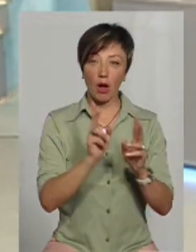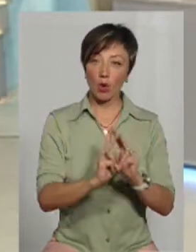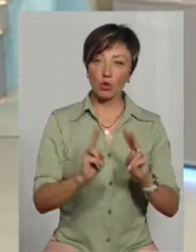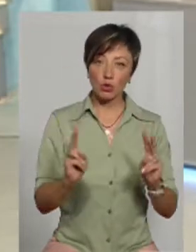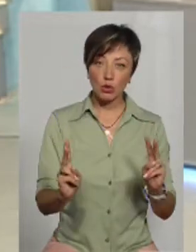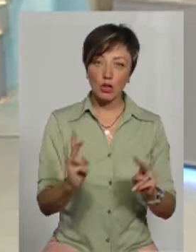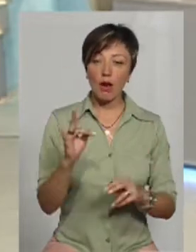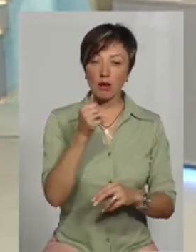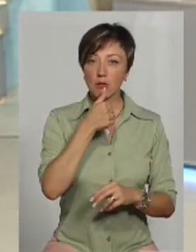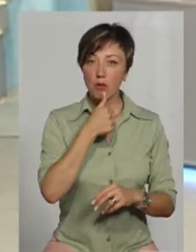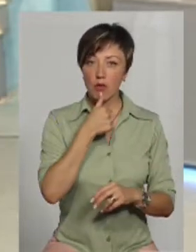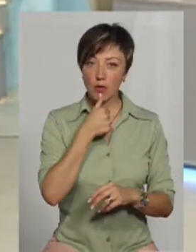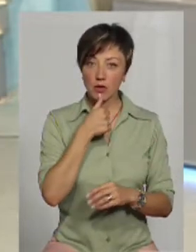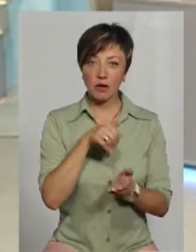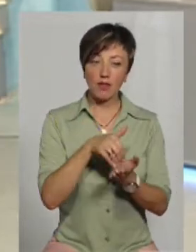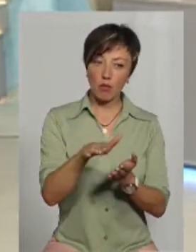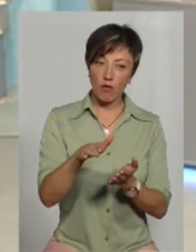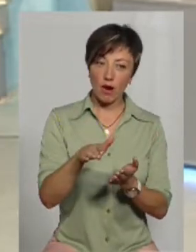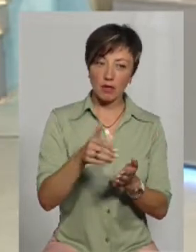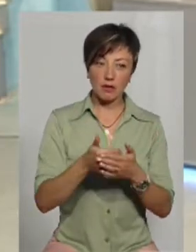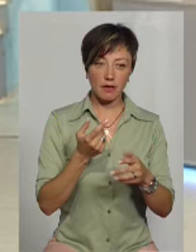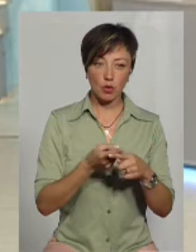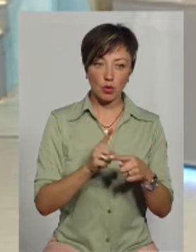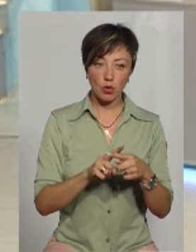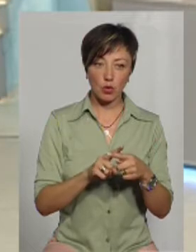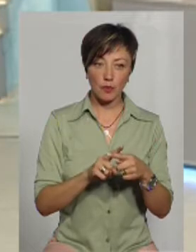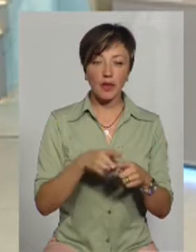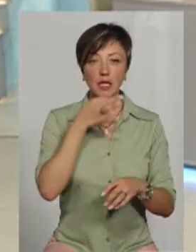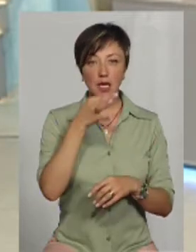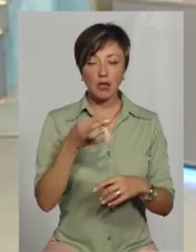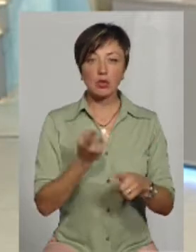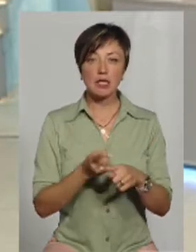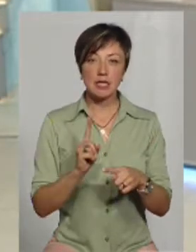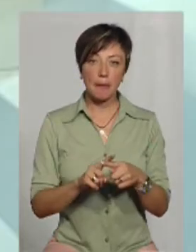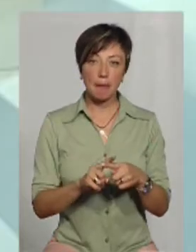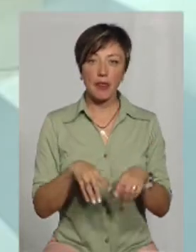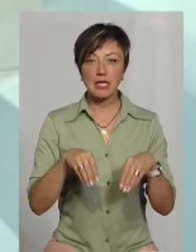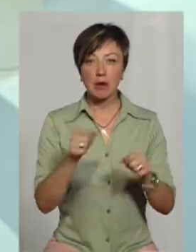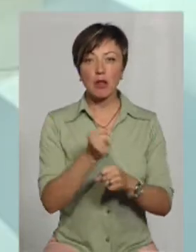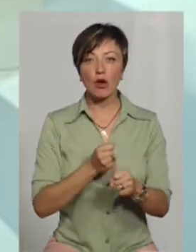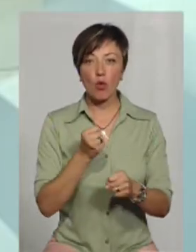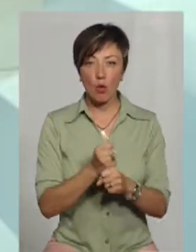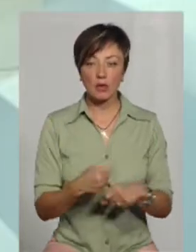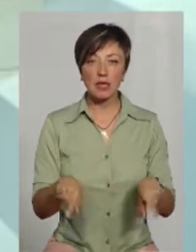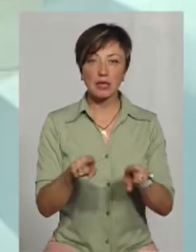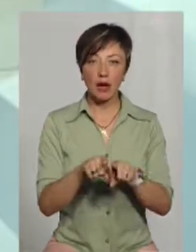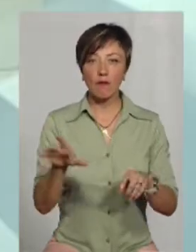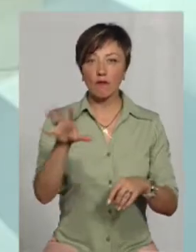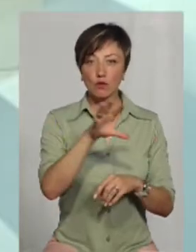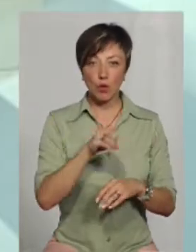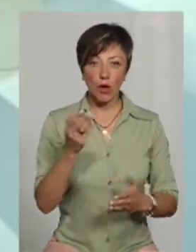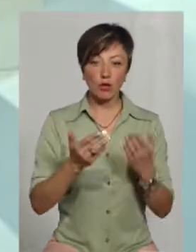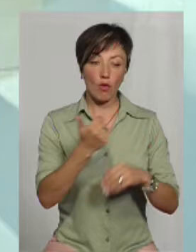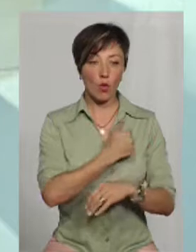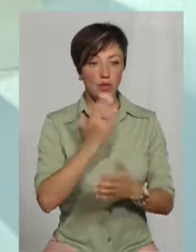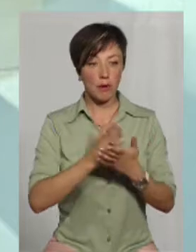Хтось, один раз попробувавши, там, відказується від того. Да? Я вам сказав, це ну, в землеробстві, так як і у всьому. Да,